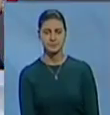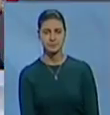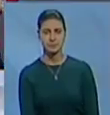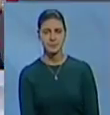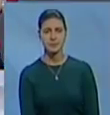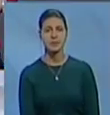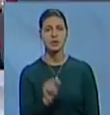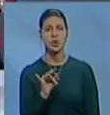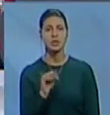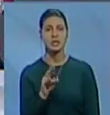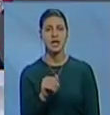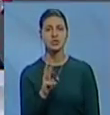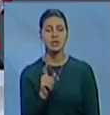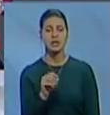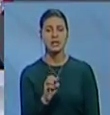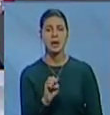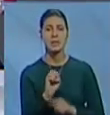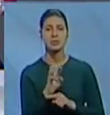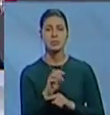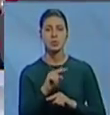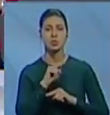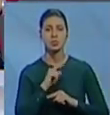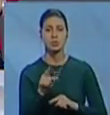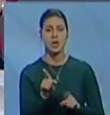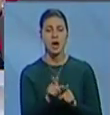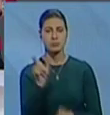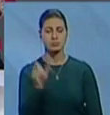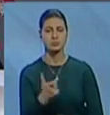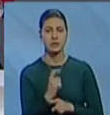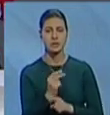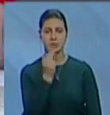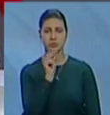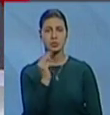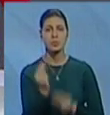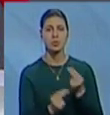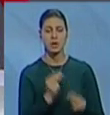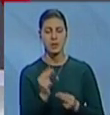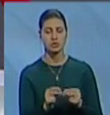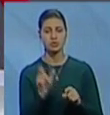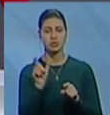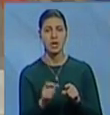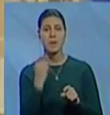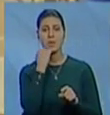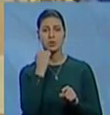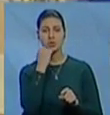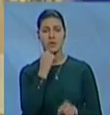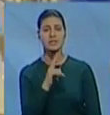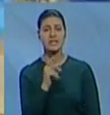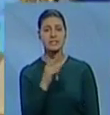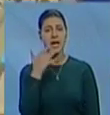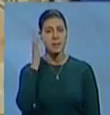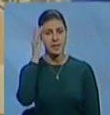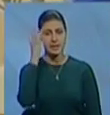თორნიკე, შენგელია ევროლიგის მე-14 ტურის საუკეთესო მოთამაშეა. ეს ტიტული ბასკონიას ქართველმა ფორვარდმა, მოსკოვის ცსკას